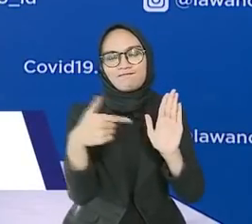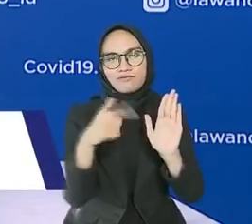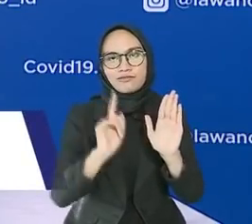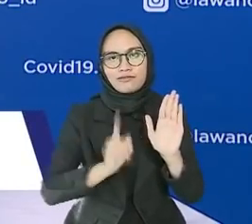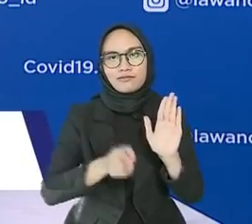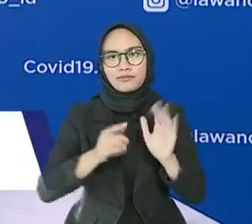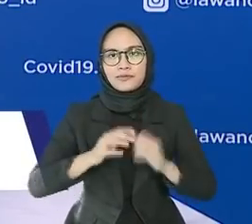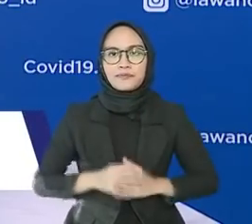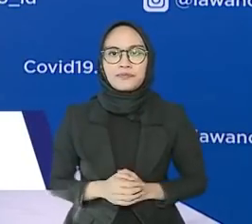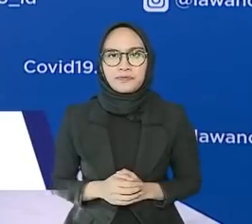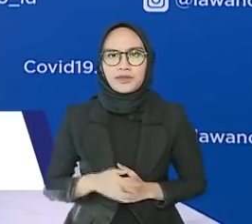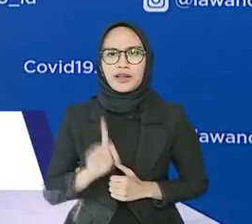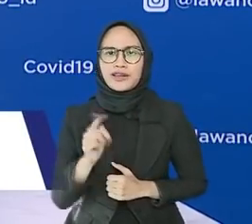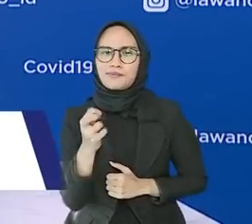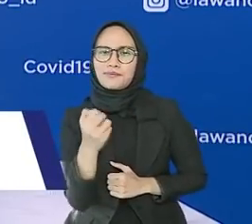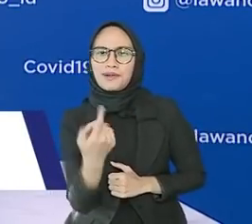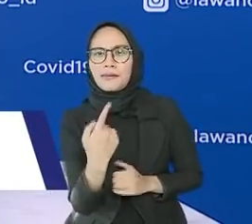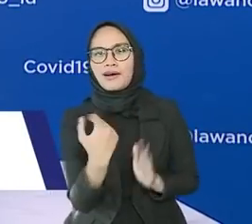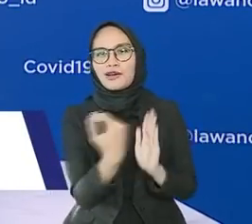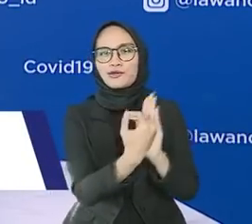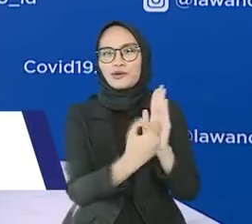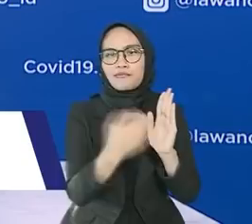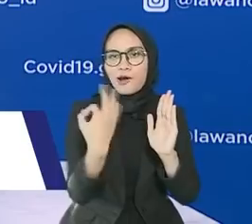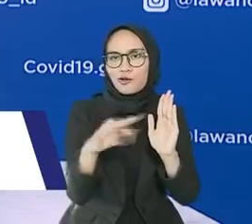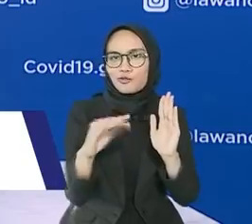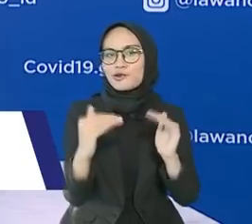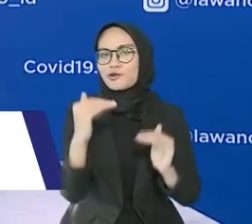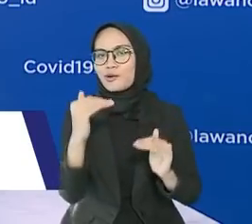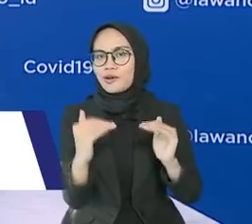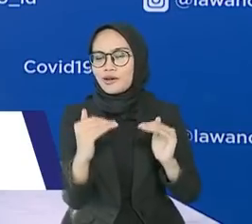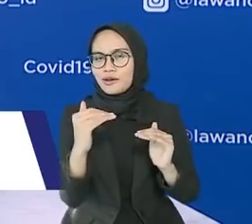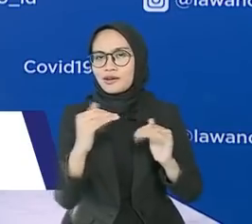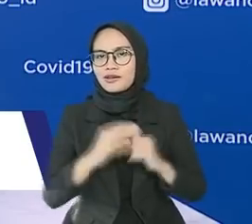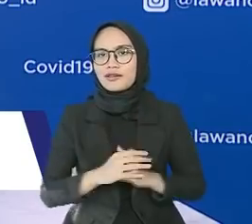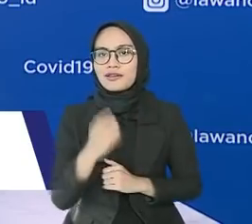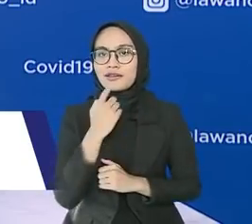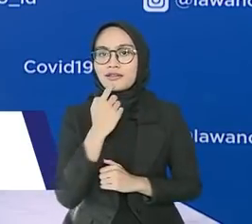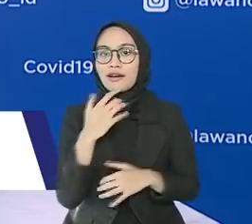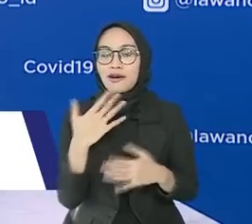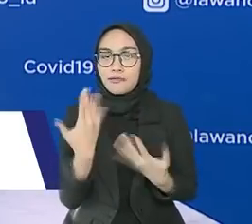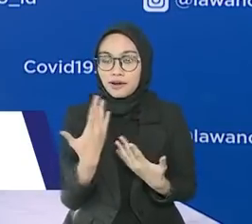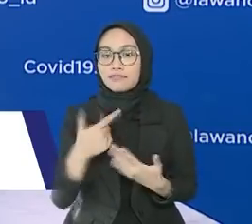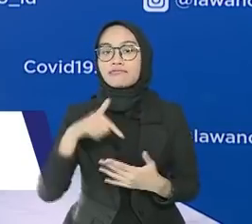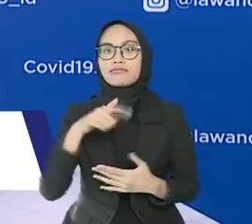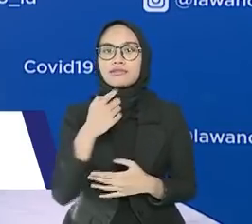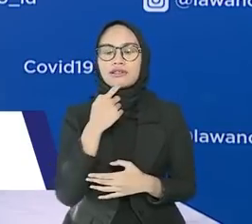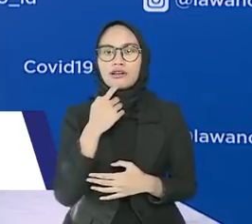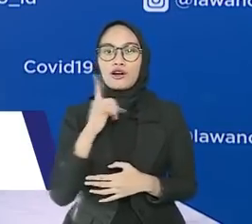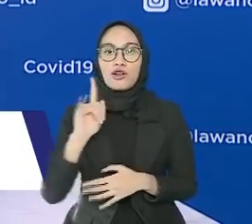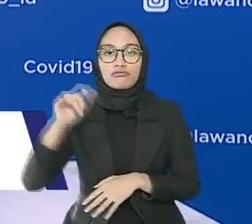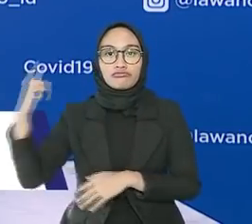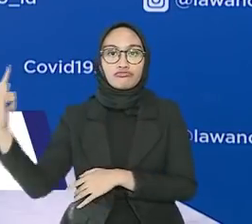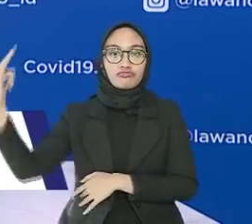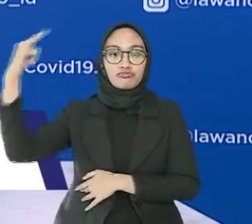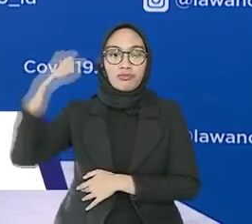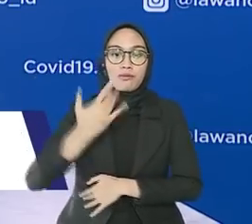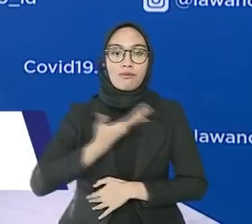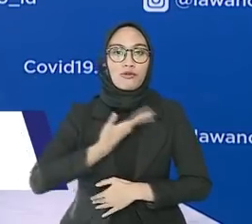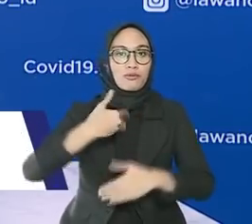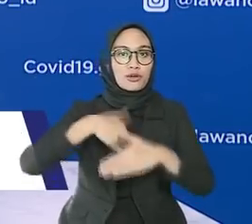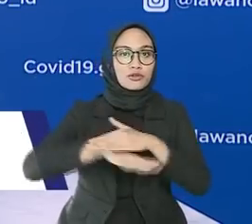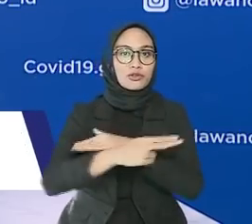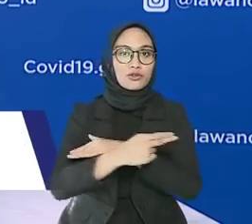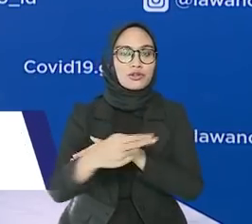juga diatur beberapa penyesuaian yang meliputi penambahan pintu masuk untuk perjalanan internasional,